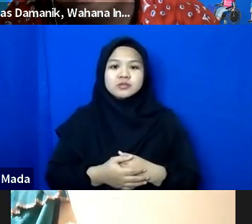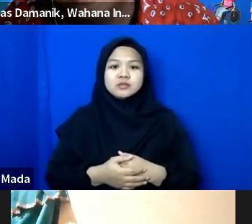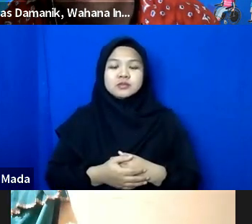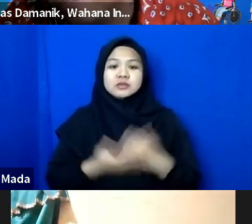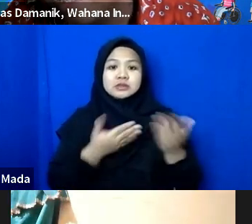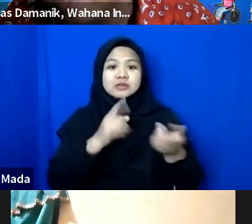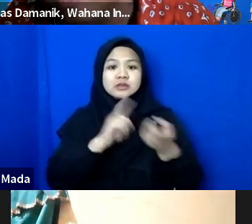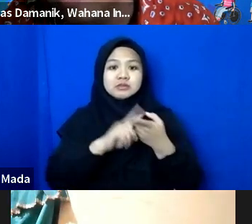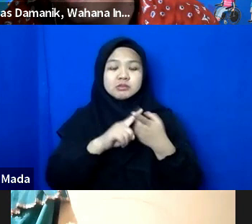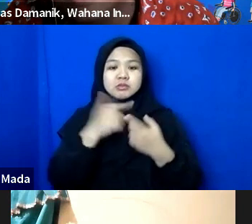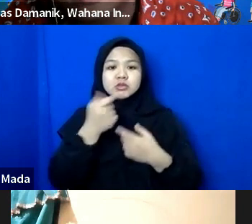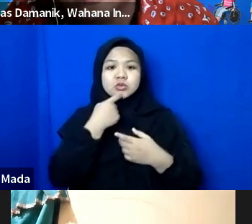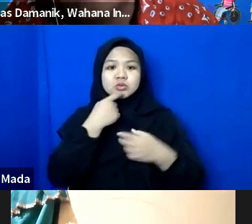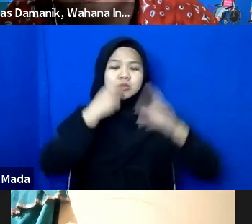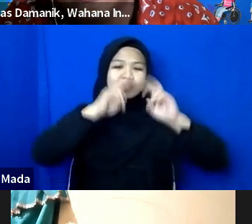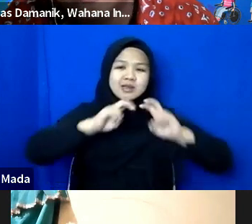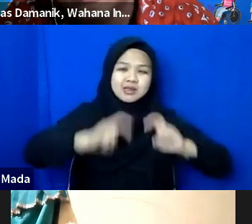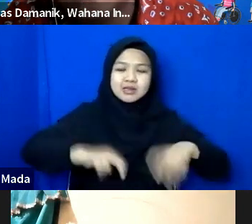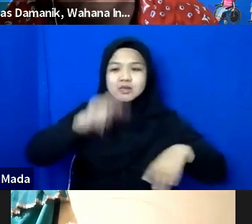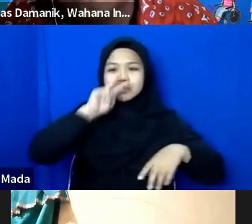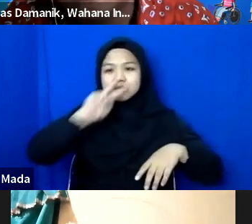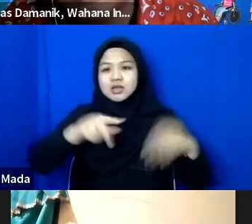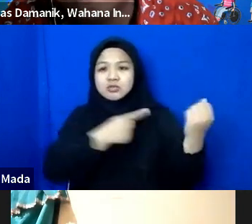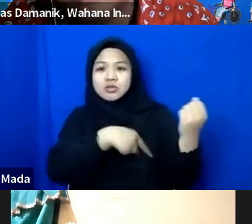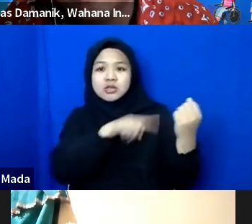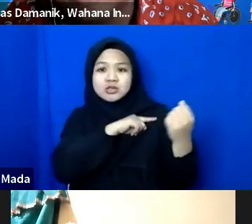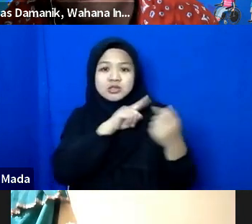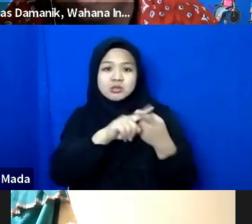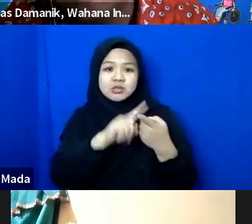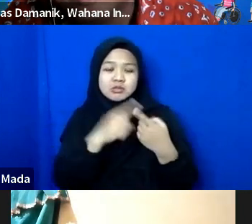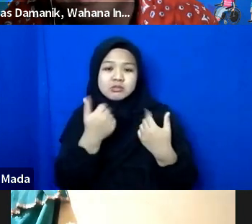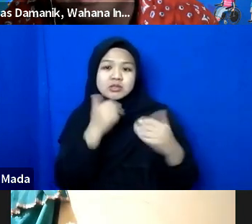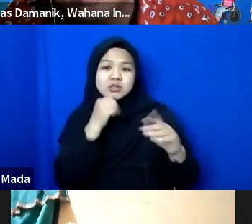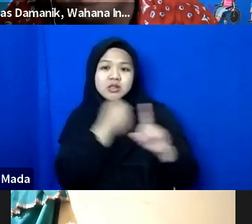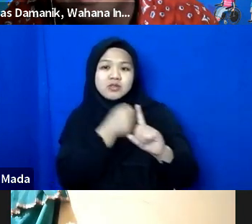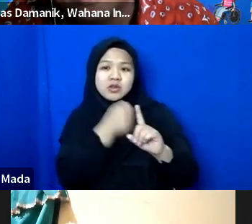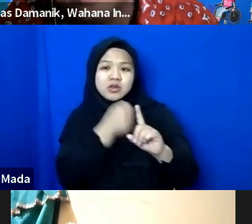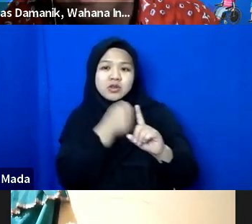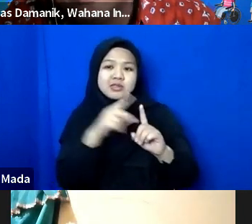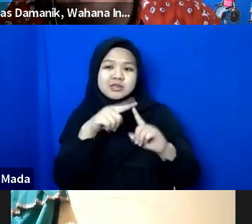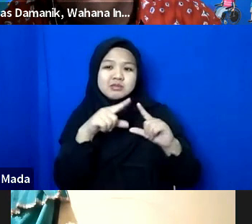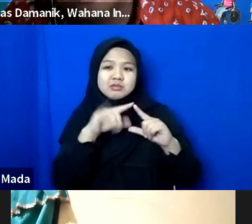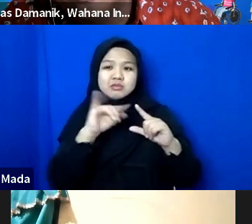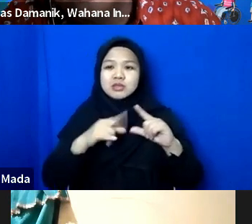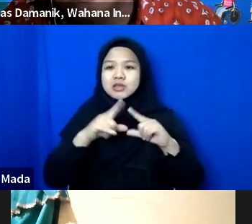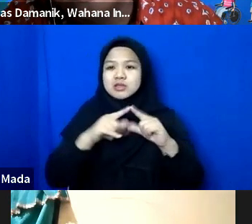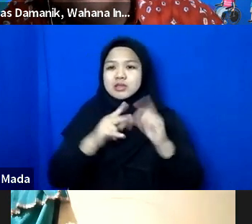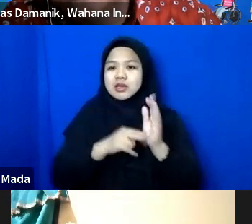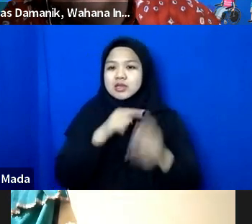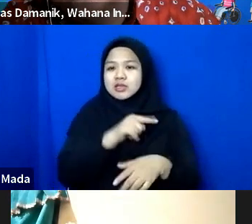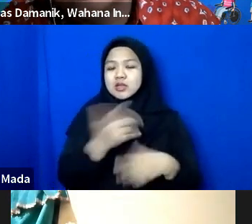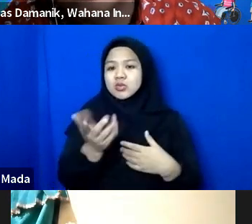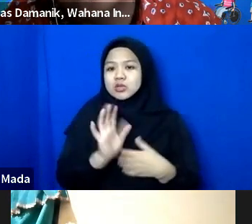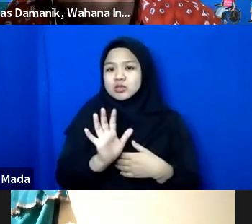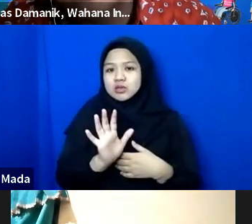teman-teman bisa coba gali juga dan lihat potensi Apakah teman-teman bisa muat mengadvokasi peta jalan ini kemudian tadi